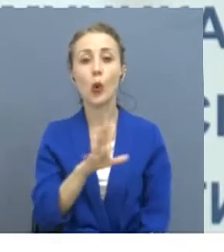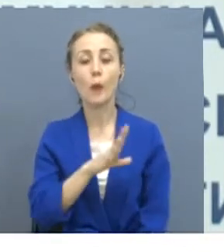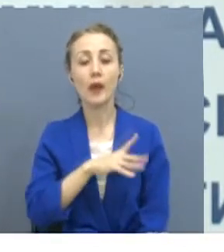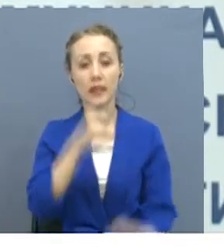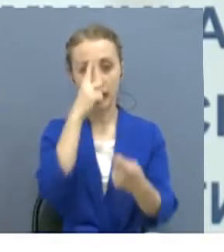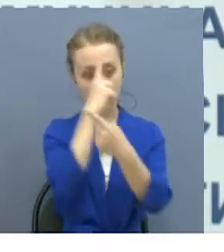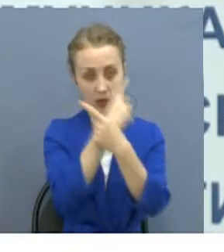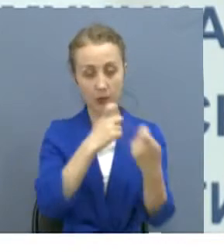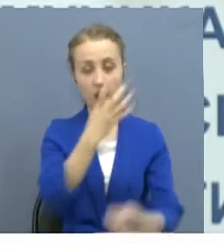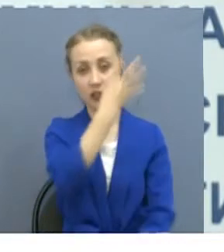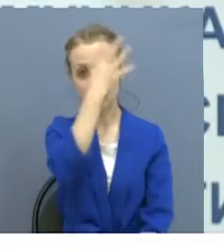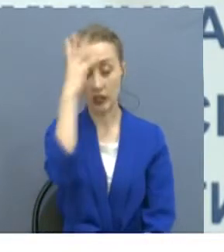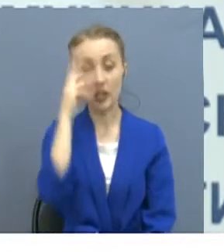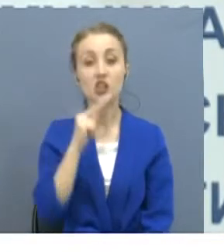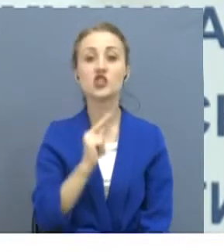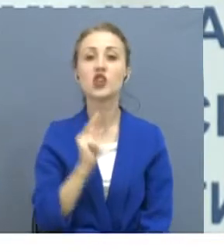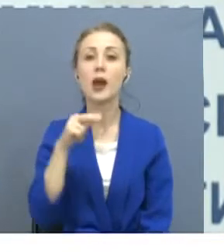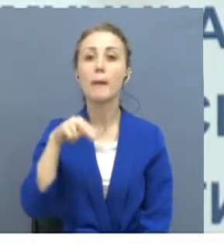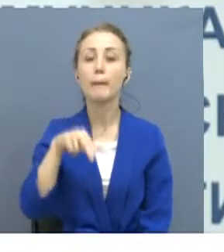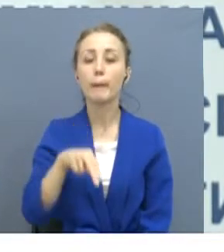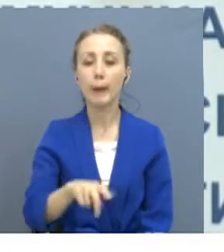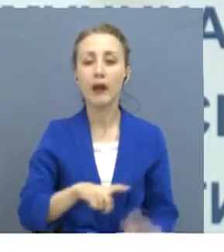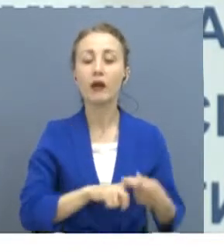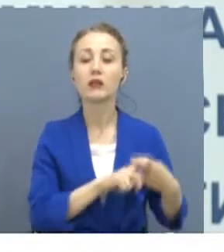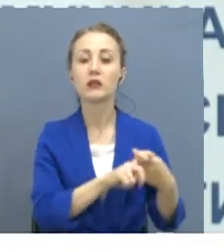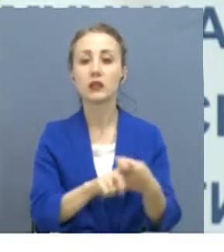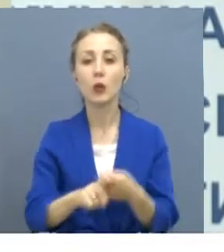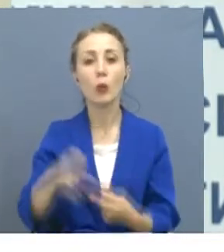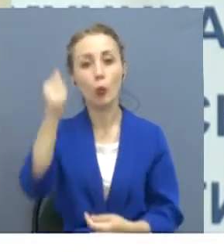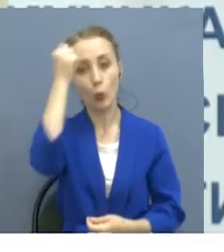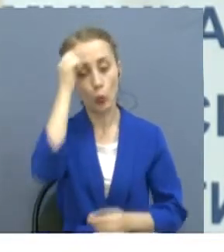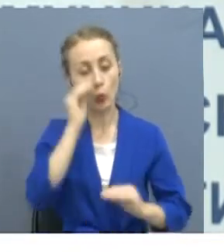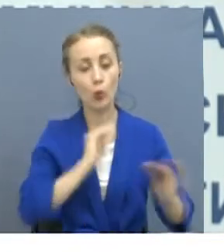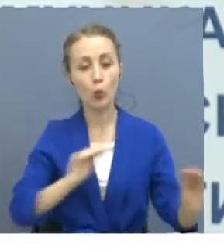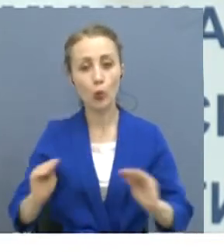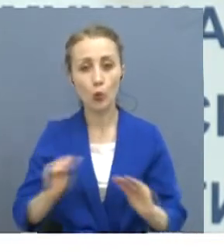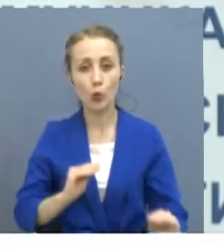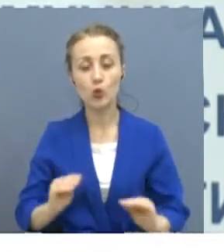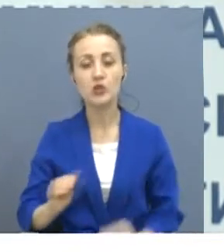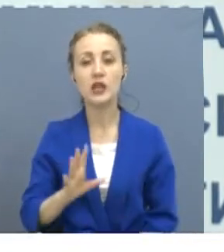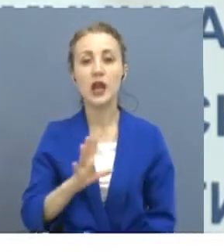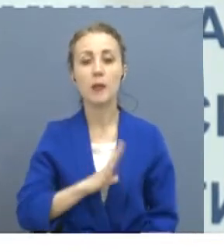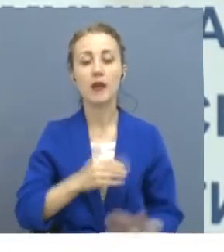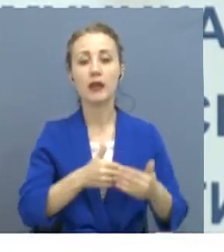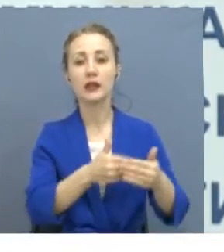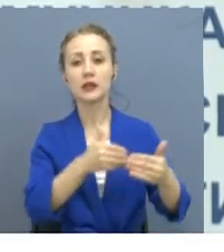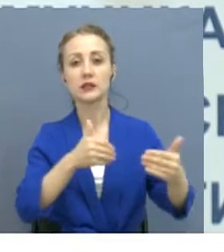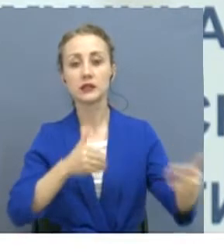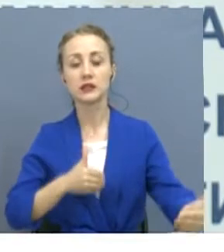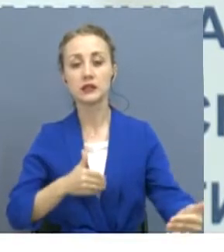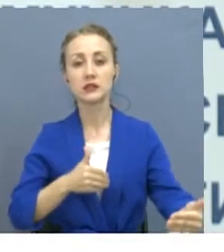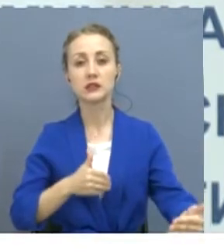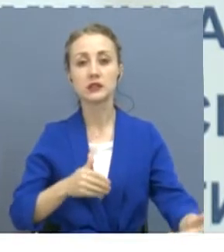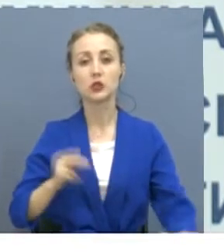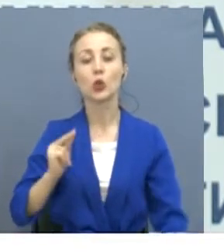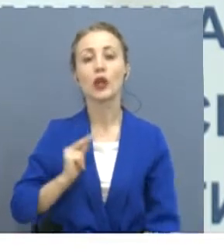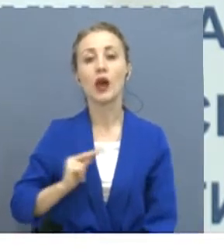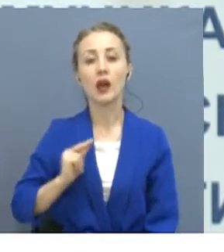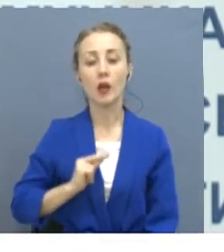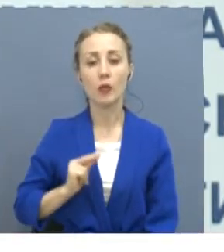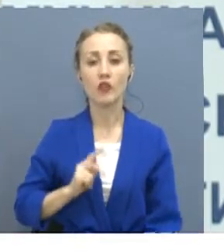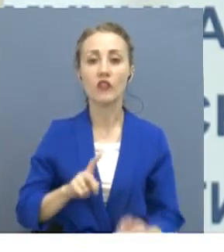12 өзінің оқыған және 12 жыл басқарған Абай атындағы Алматы